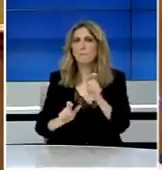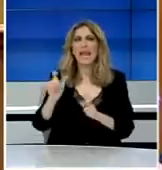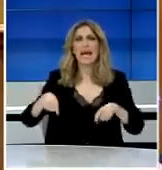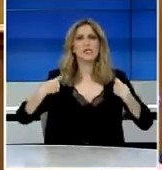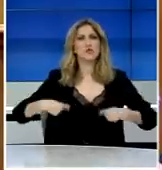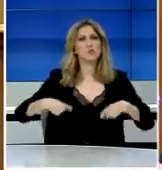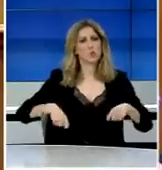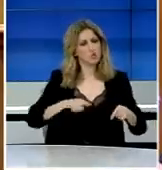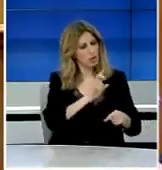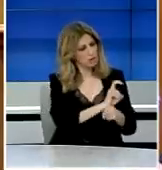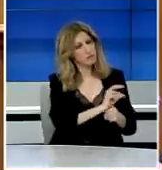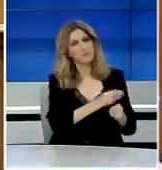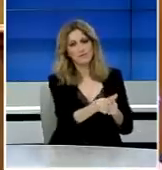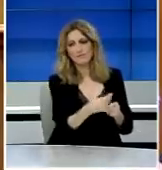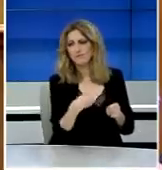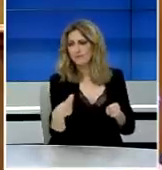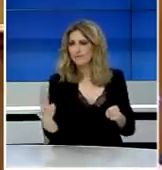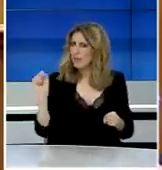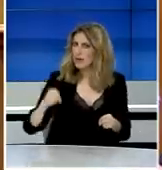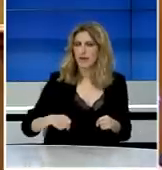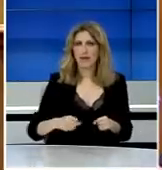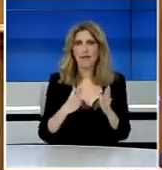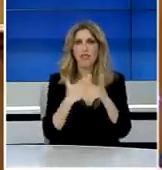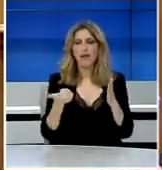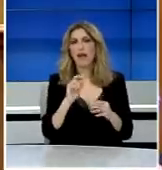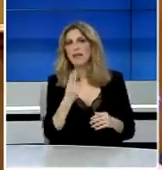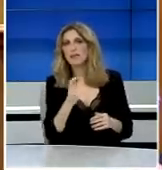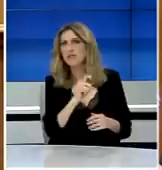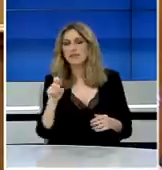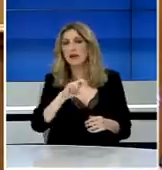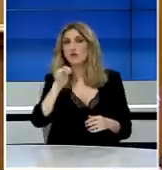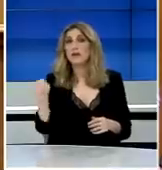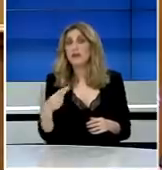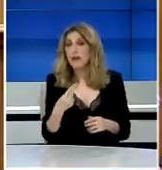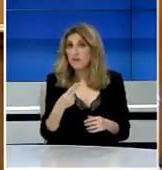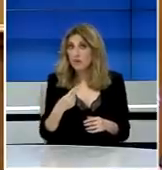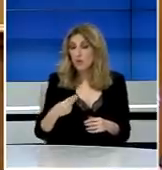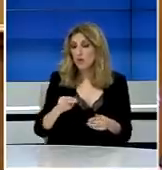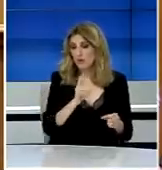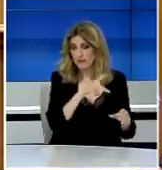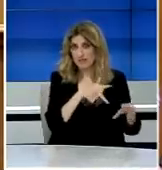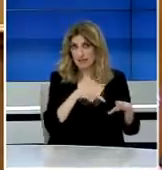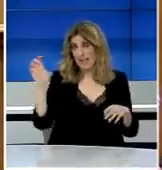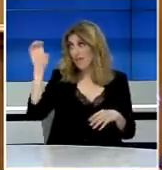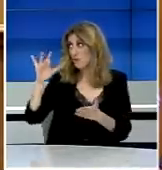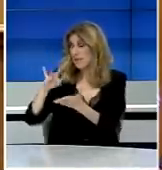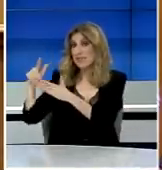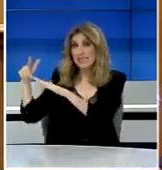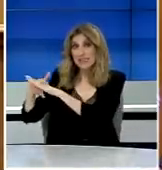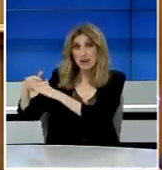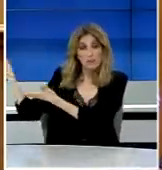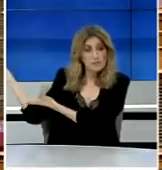πραγματικότητα. 16 δις ευρώ είναι αυτά τα οποία διοχετεύτηκαν από την Ευρωπαϊκή Κεντρική